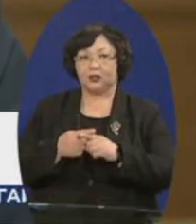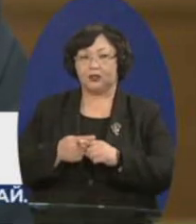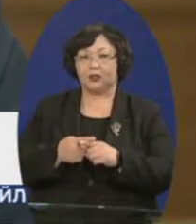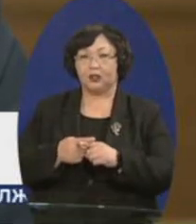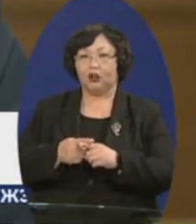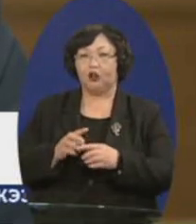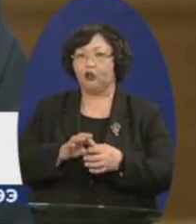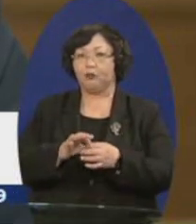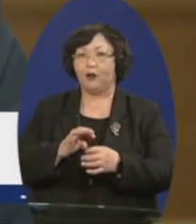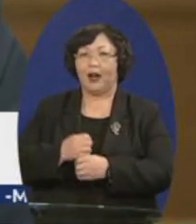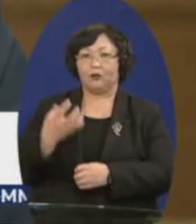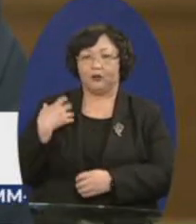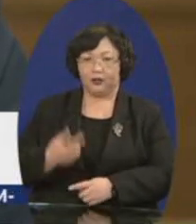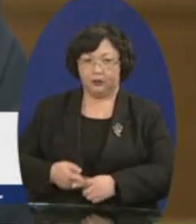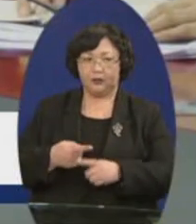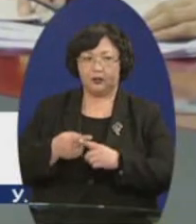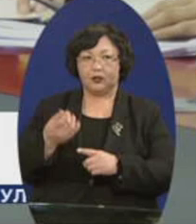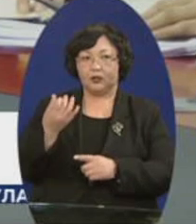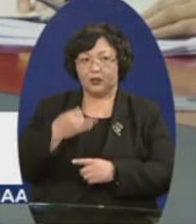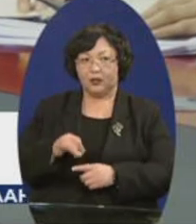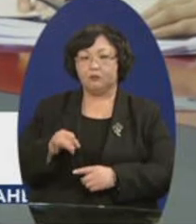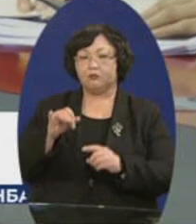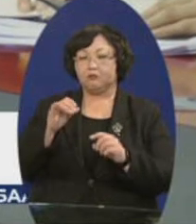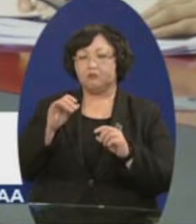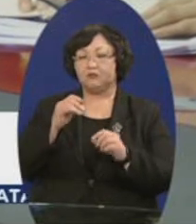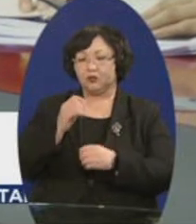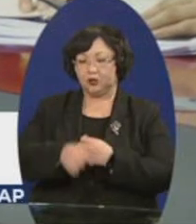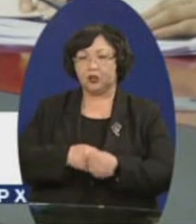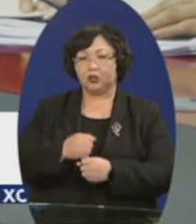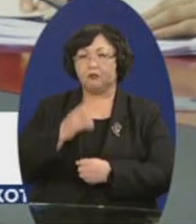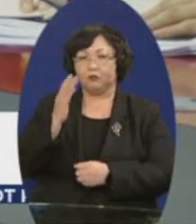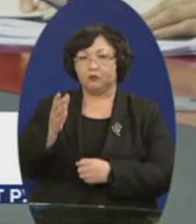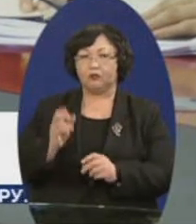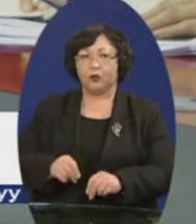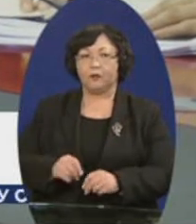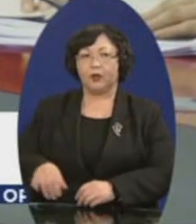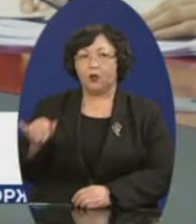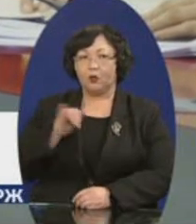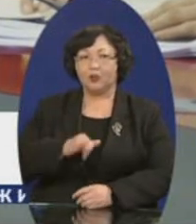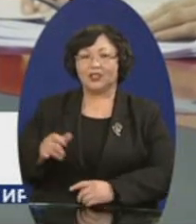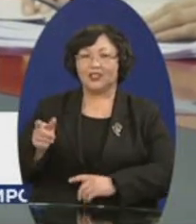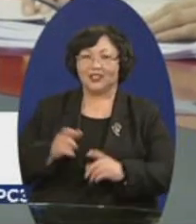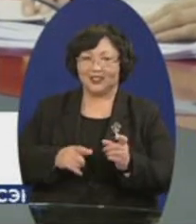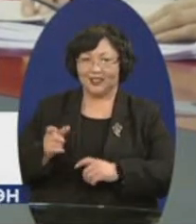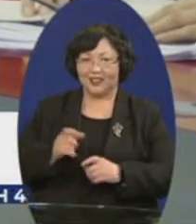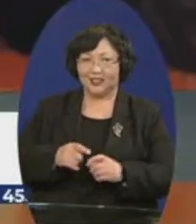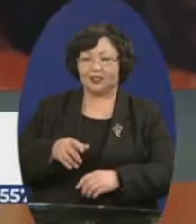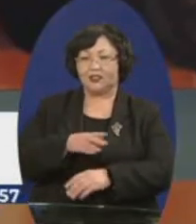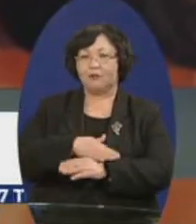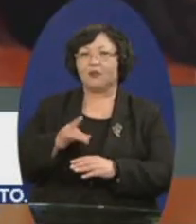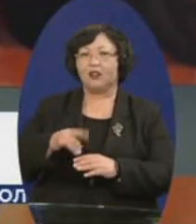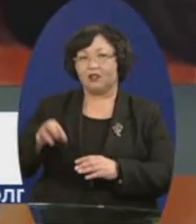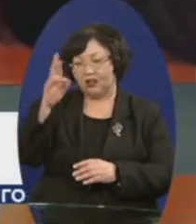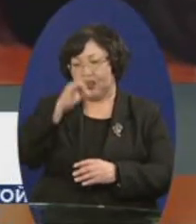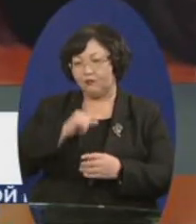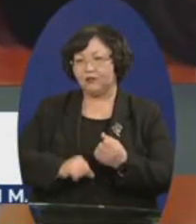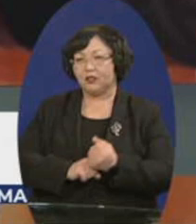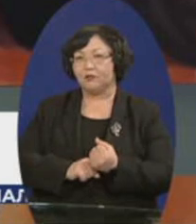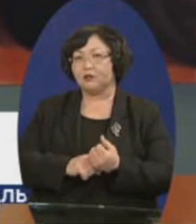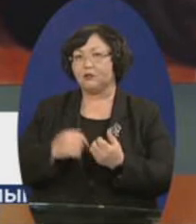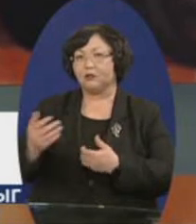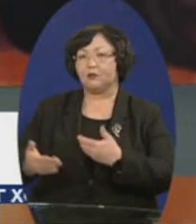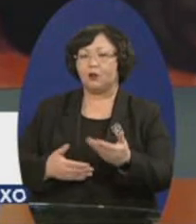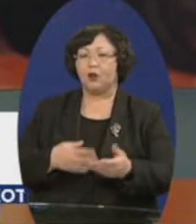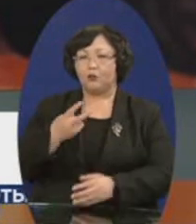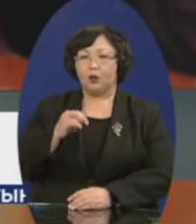хариуцлага нэмэгдсэн жил болно гэж тооцож байгаа. Зам тээврийн салбараас төмөр зам улсын эдийн засагт өндөр өгөөж үзүүлдэг. Тэгвэл 2023 онд